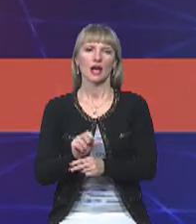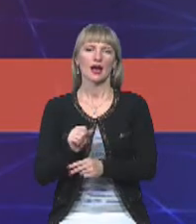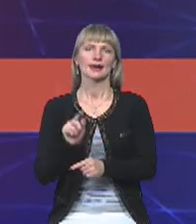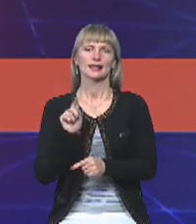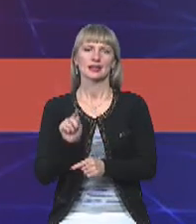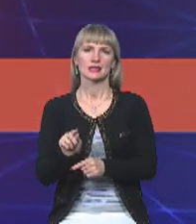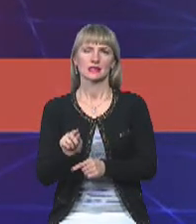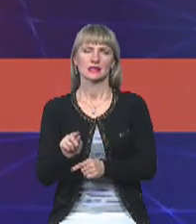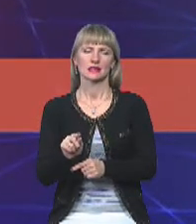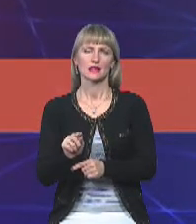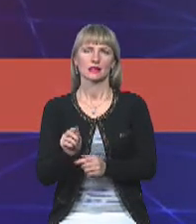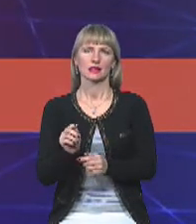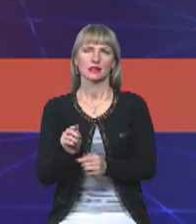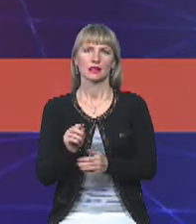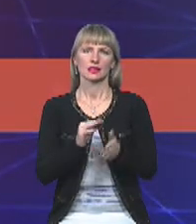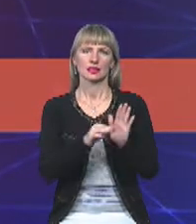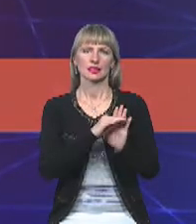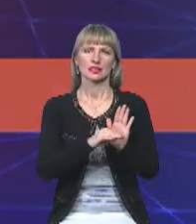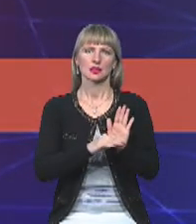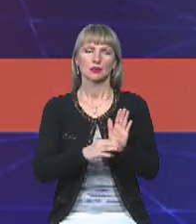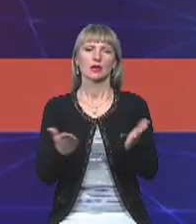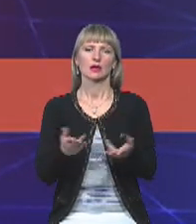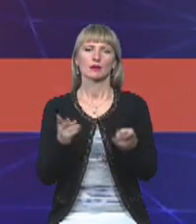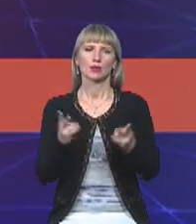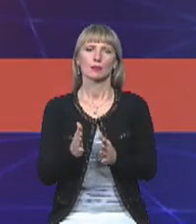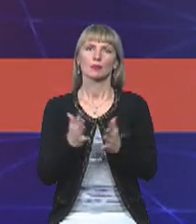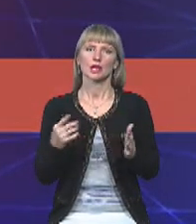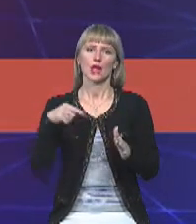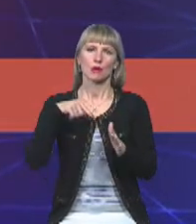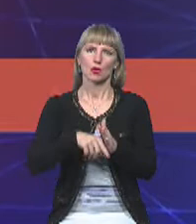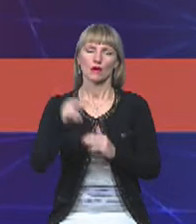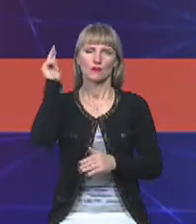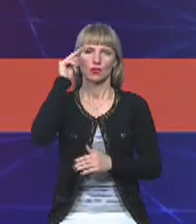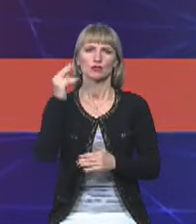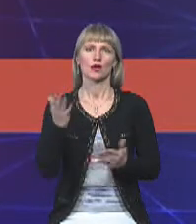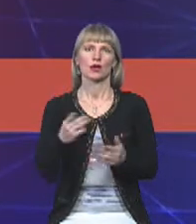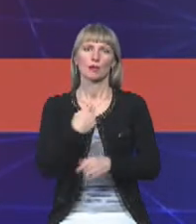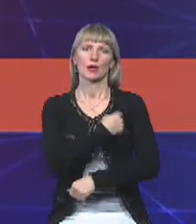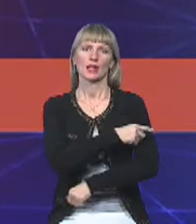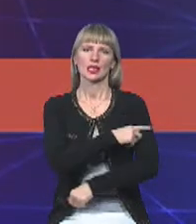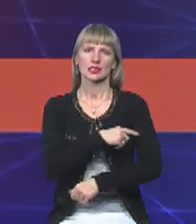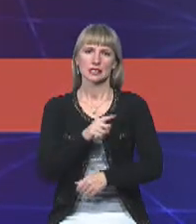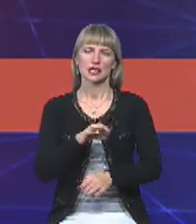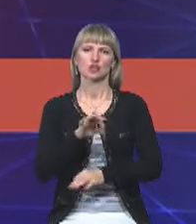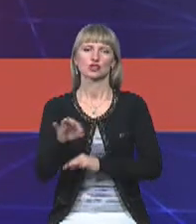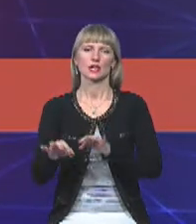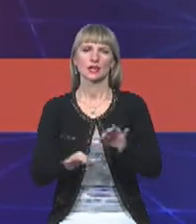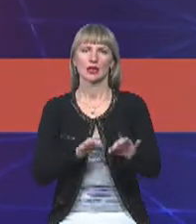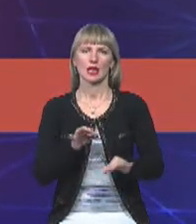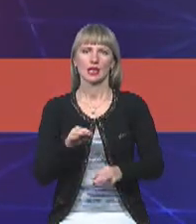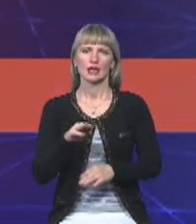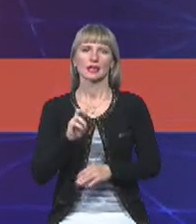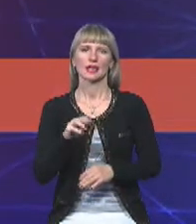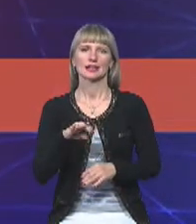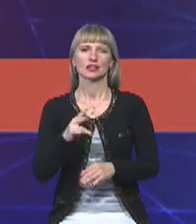ті дисципліни, які потребують більш глибокого вивчення, такі як медицина, інженерна,